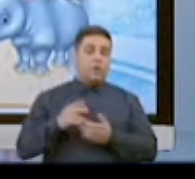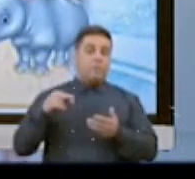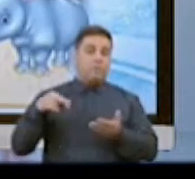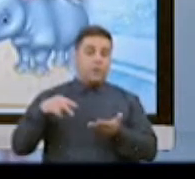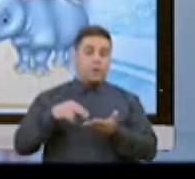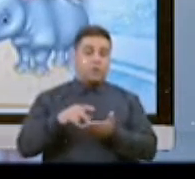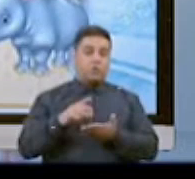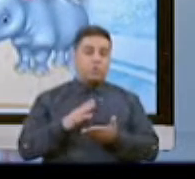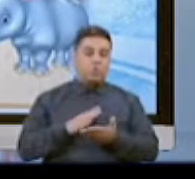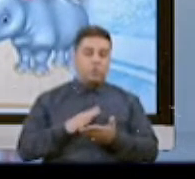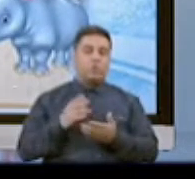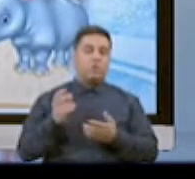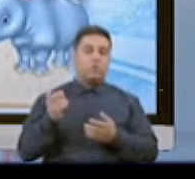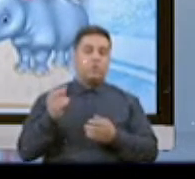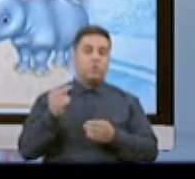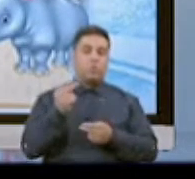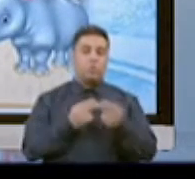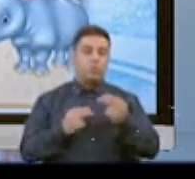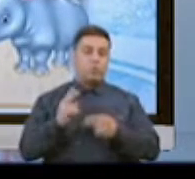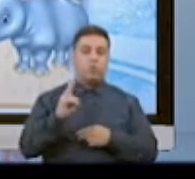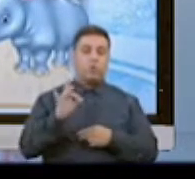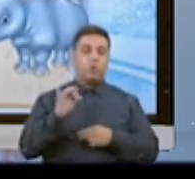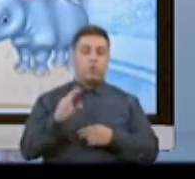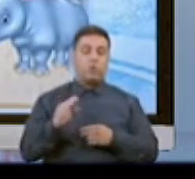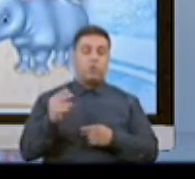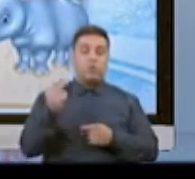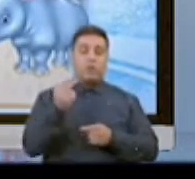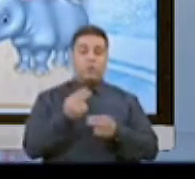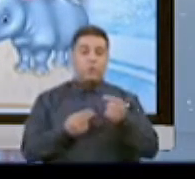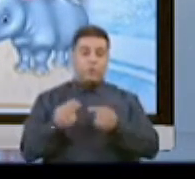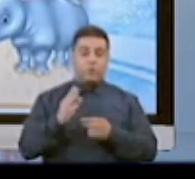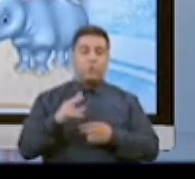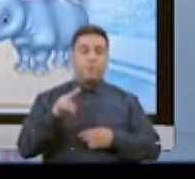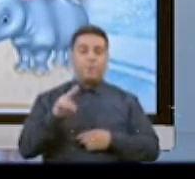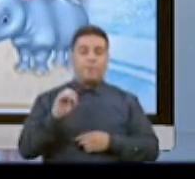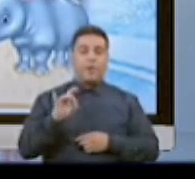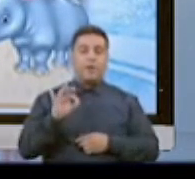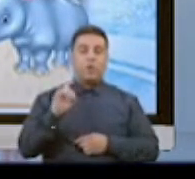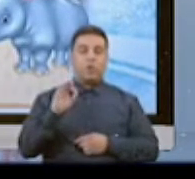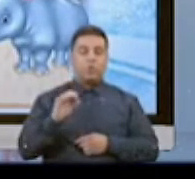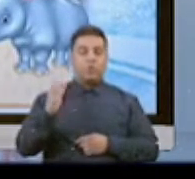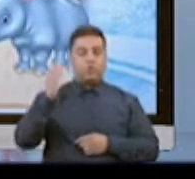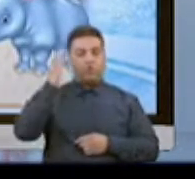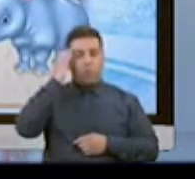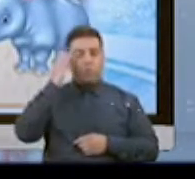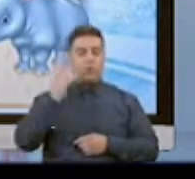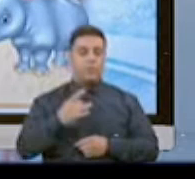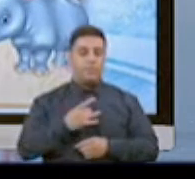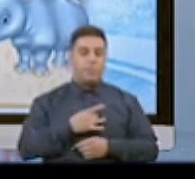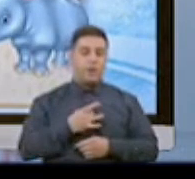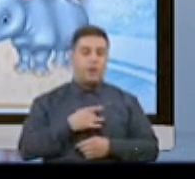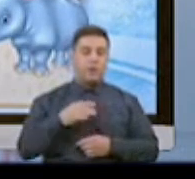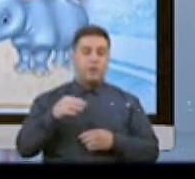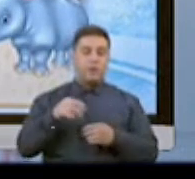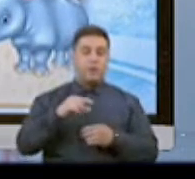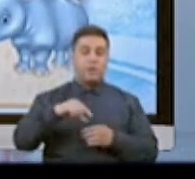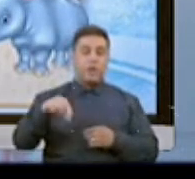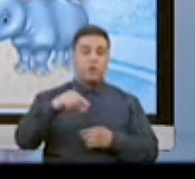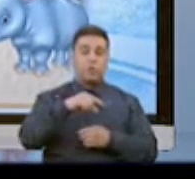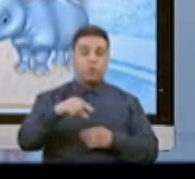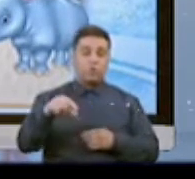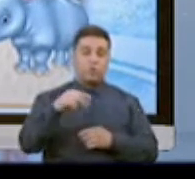Подошел художник Крот. Нарисуем переход. Черно-белая дорожка,